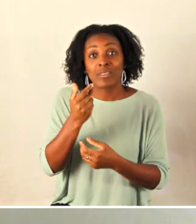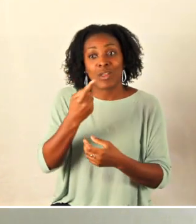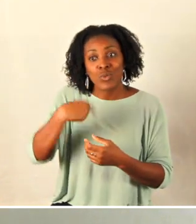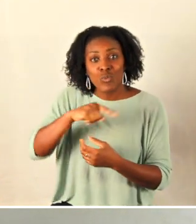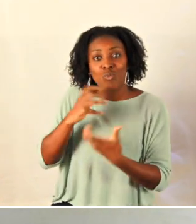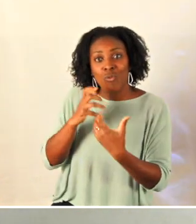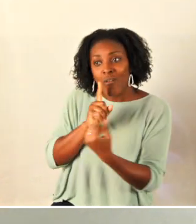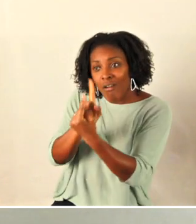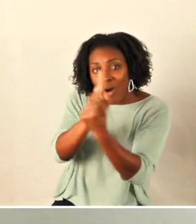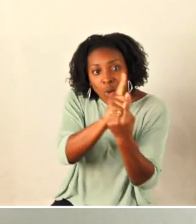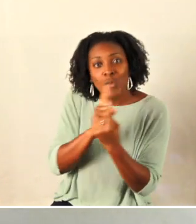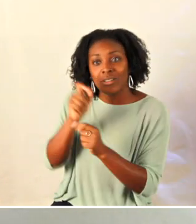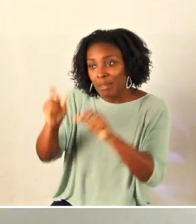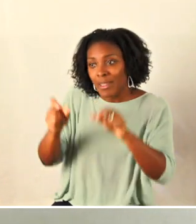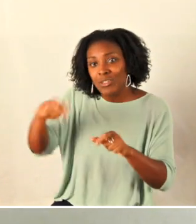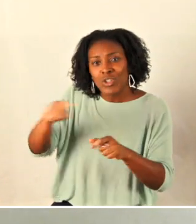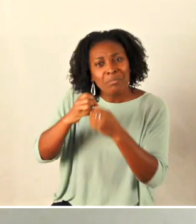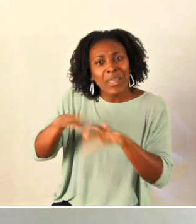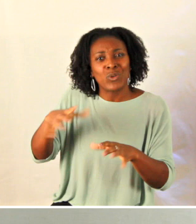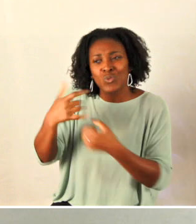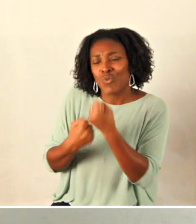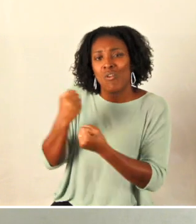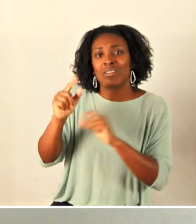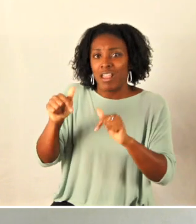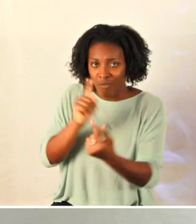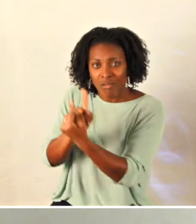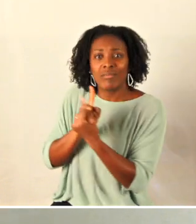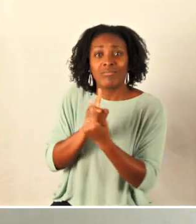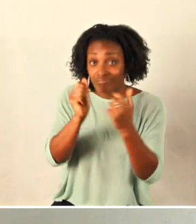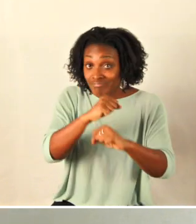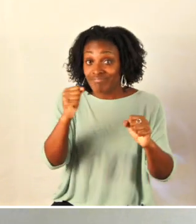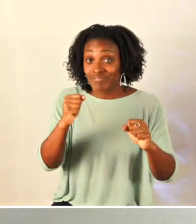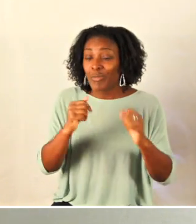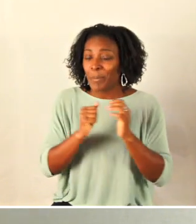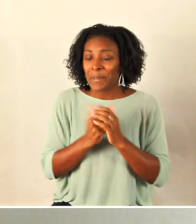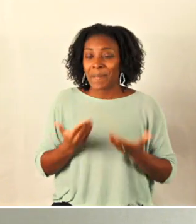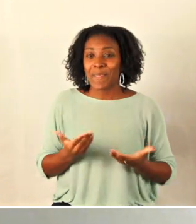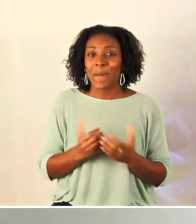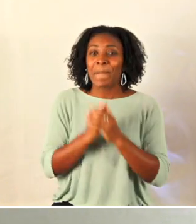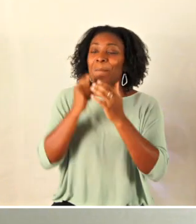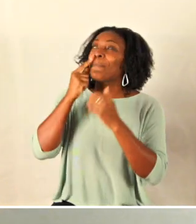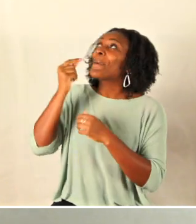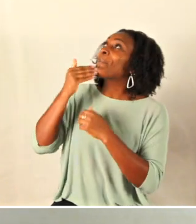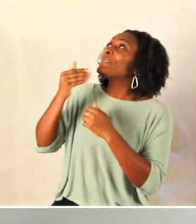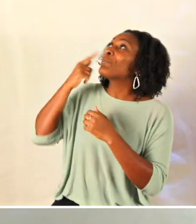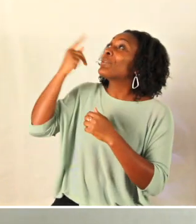sont dans la souffrance et qui sont perdus. Alors on va prier maintenant. Père, merci pour ta